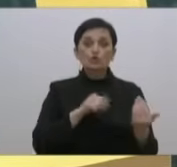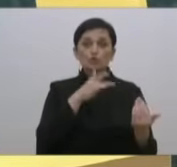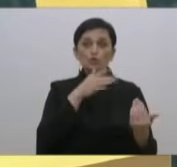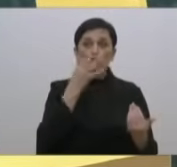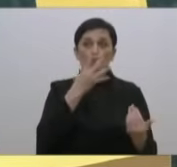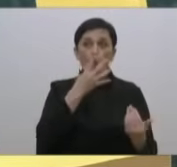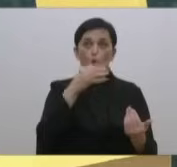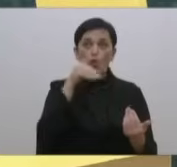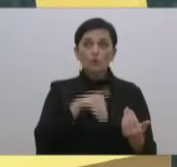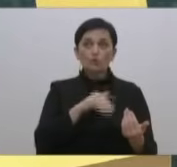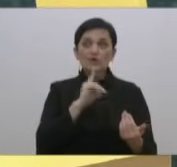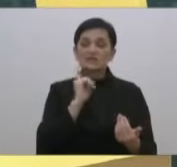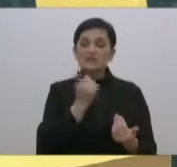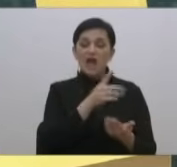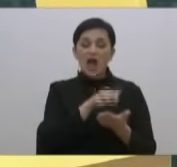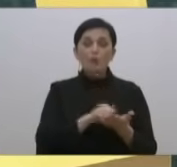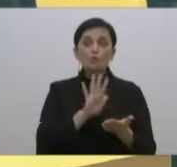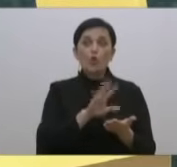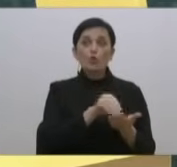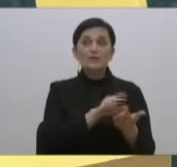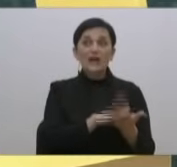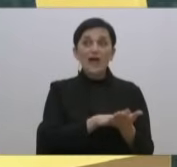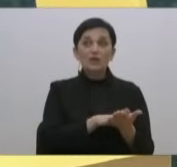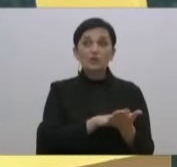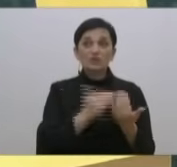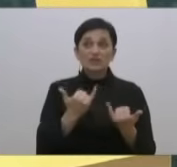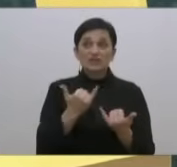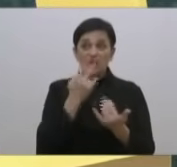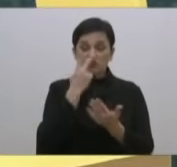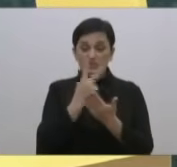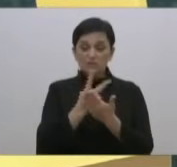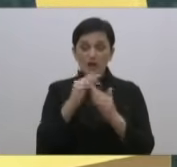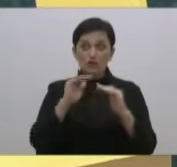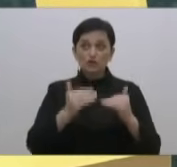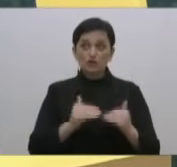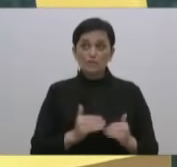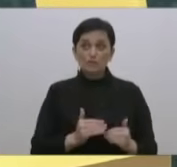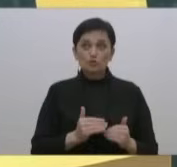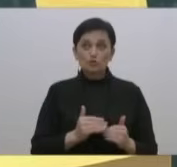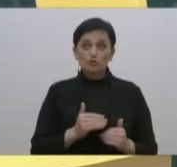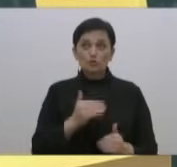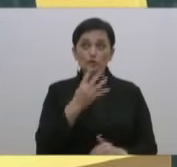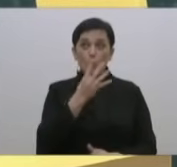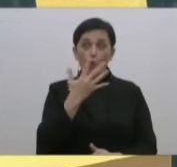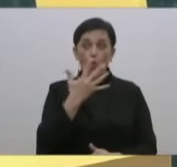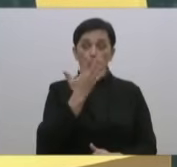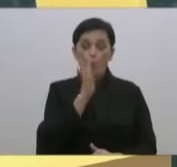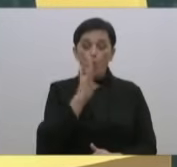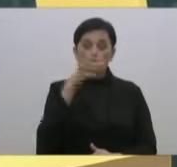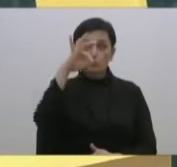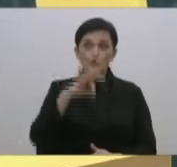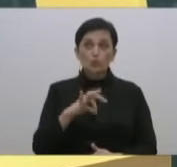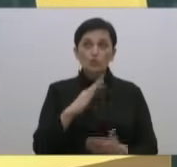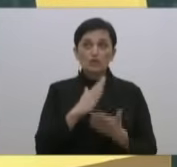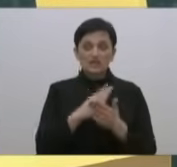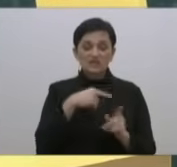იყო 40000 აბორტი წელიწადში მხოლოდ რეგისტრირებული. Დღეს ეს მაჩვენებელი შემცირებულია 55% და ტენდენცია